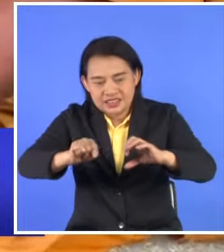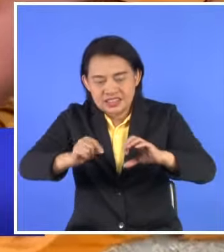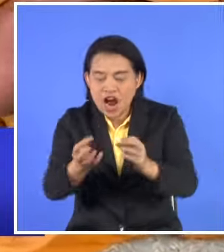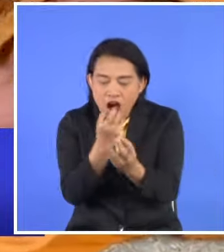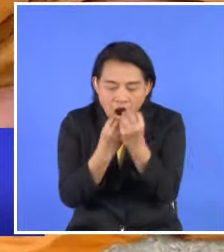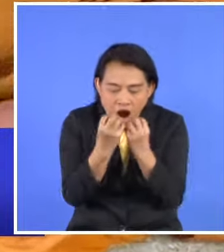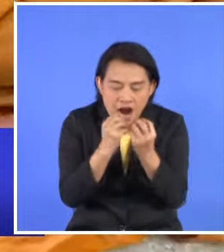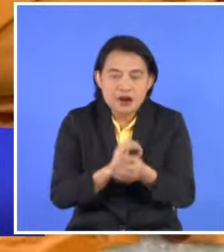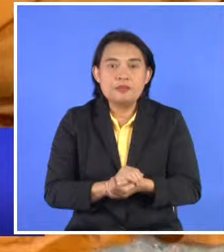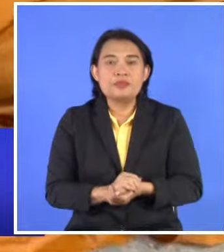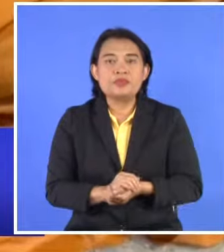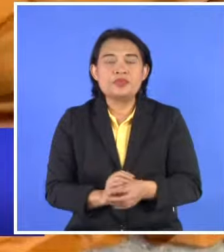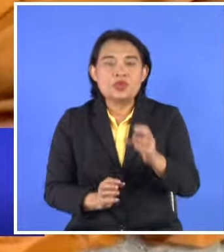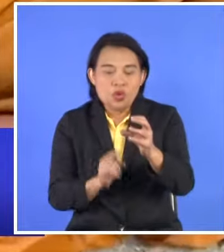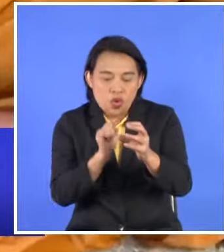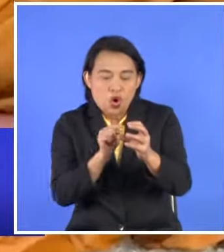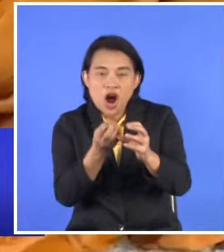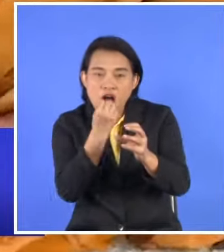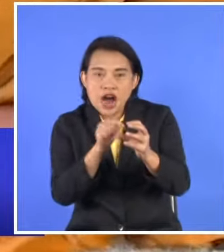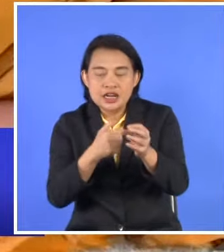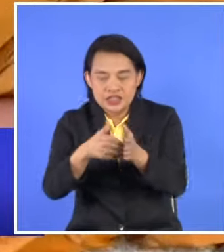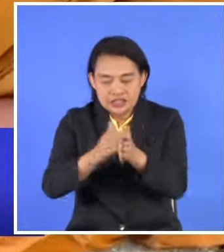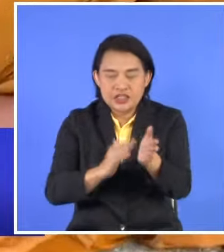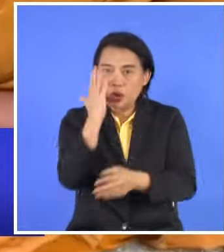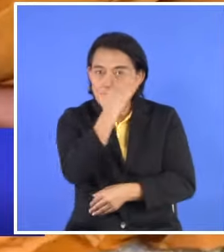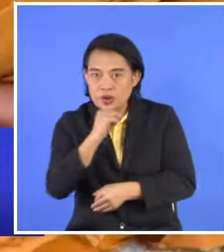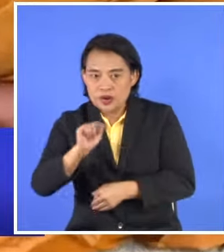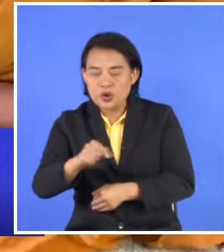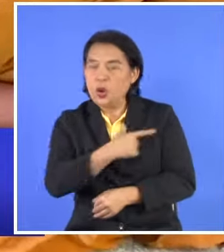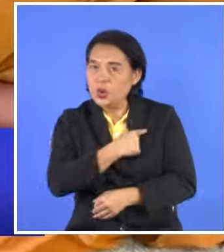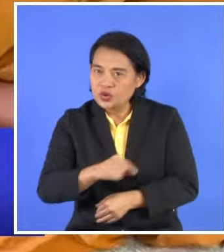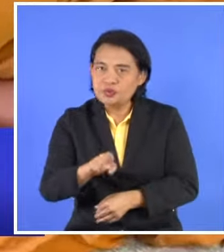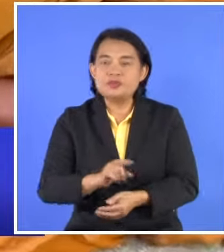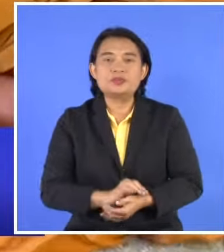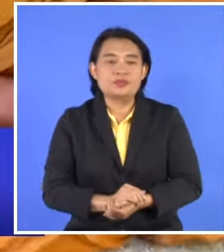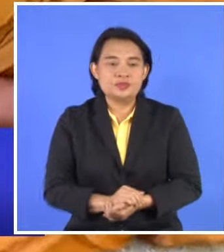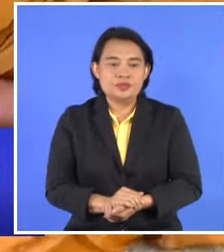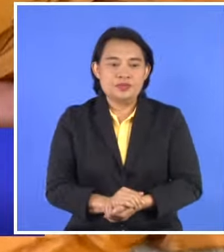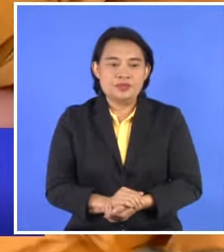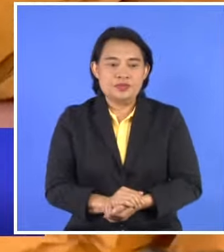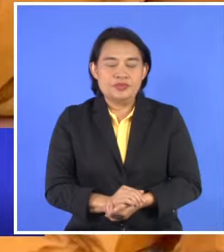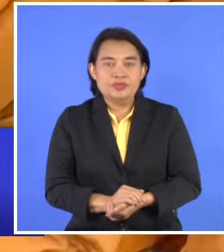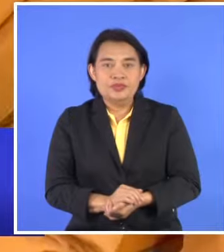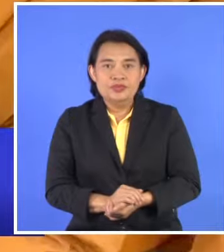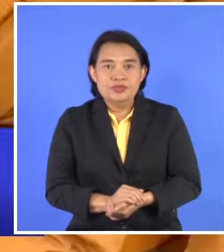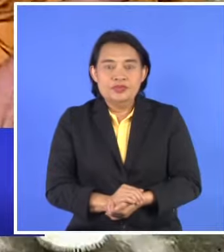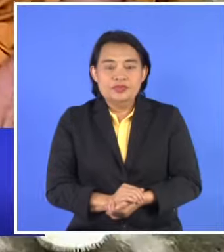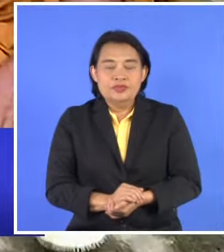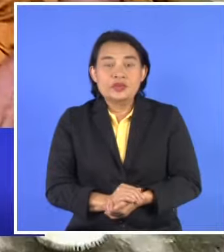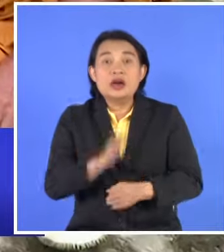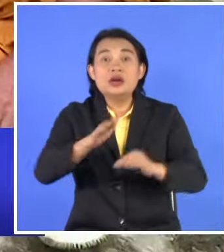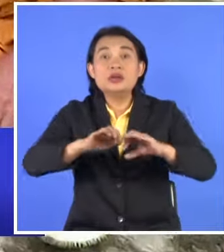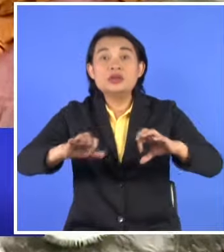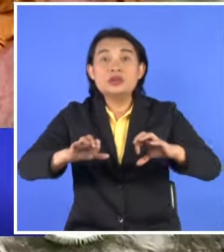ลูกเนี่ยเหนือพูอ่าเต็มเต็มพูสีสวยเนี่ยแหมถูกใจแพนเค้กมากเลยแล้วก็แพนเค้กก็จะจัดการนะครับทุเรียนเนี่ย